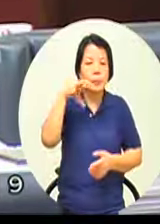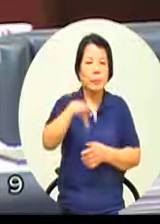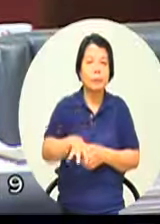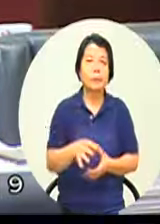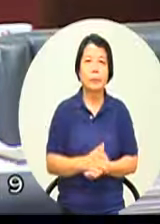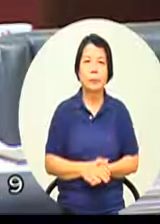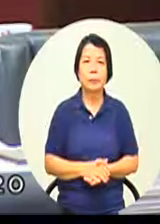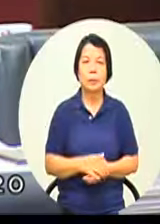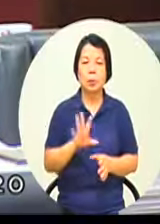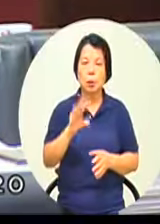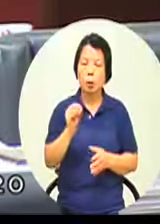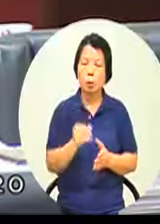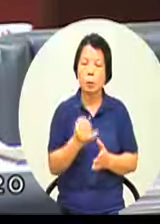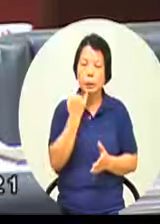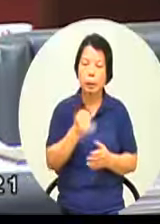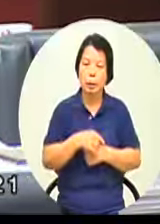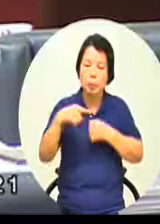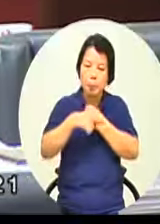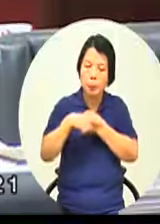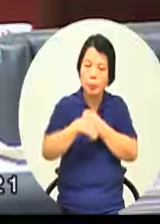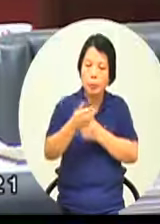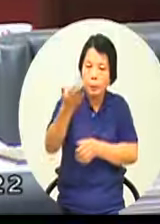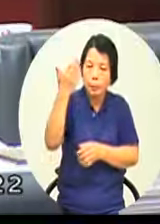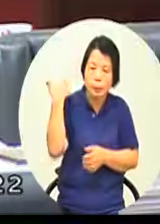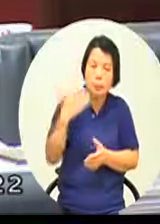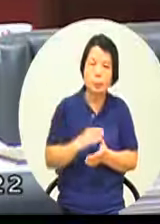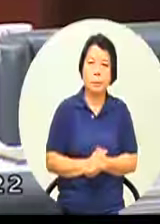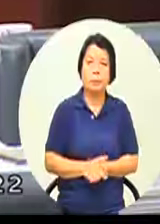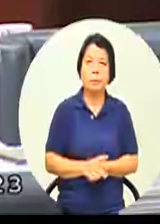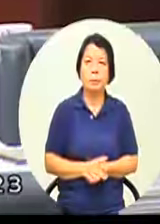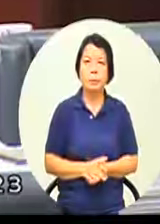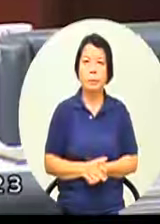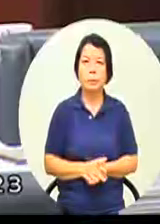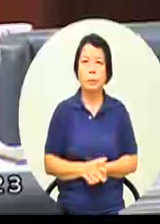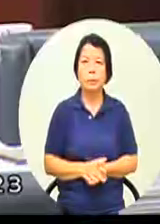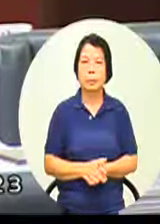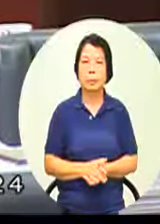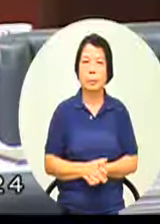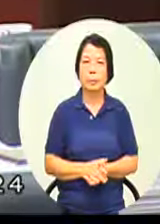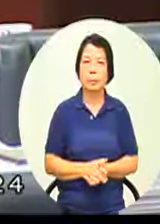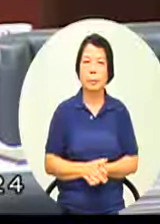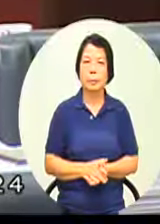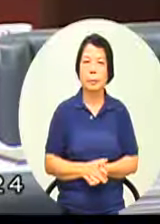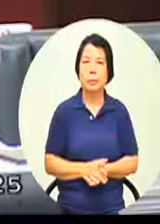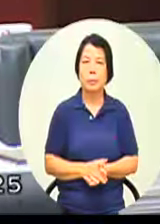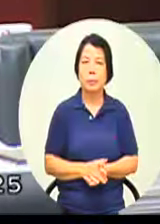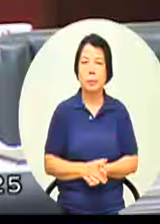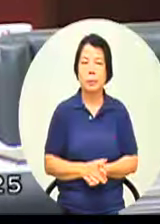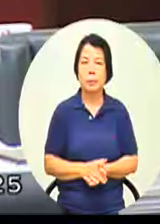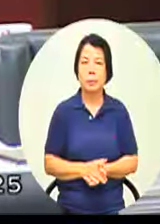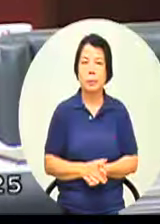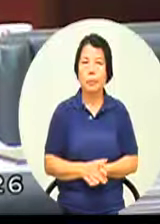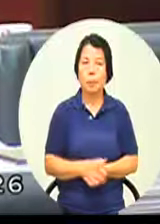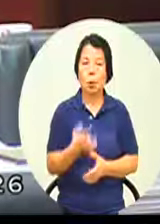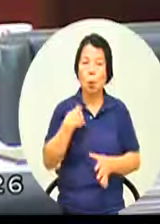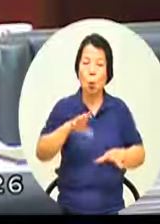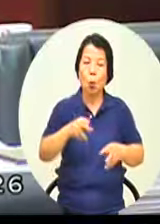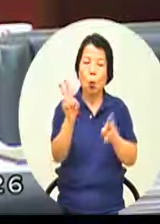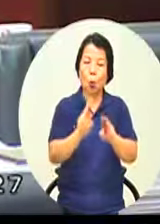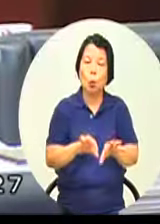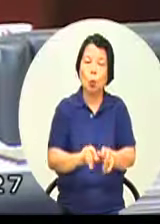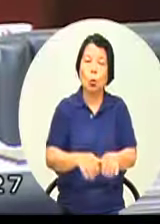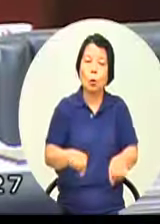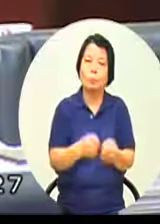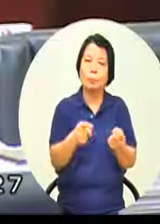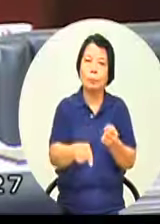边有没有办法严以比照过去？因为我刚好我的电脑坏掉，我找不到那个资料，就是左营